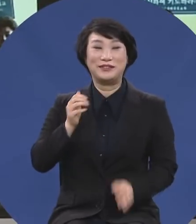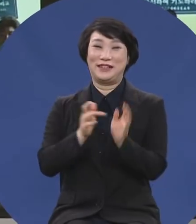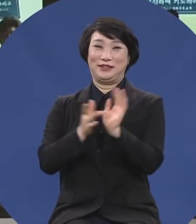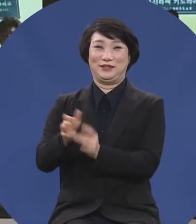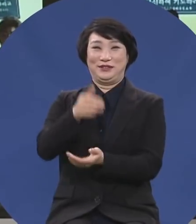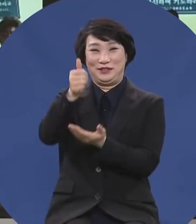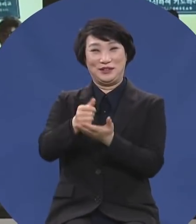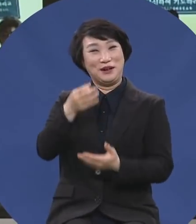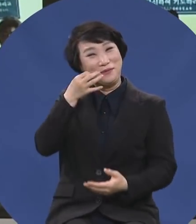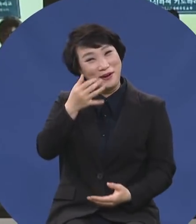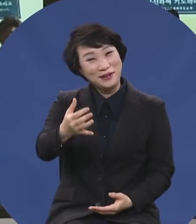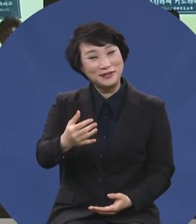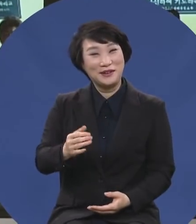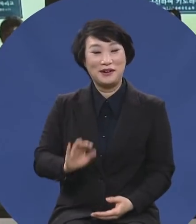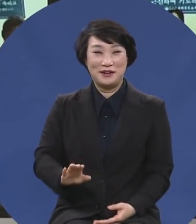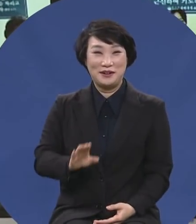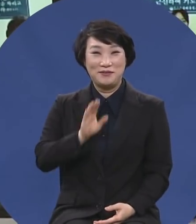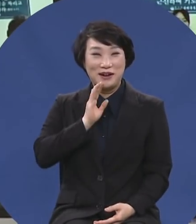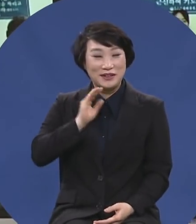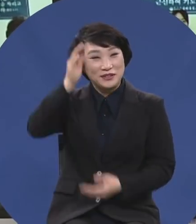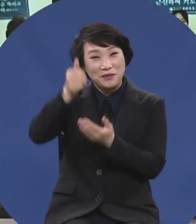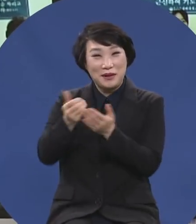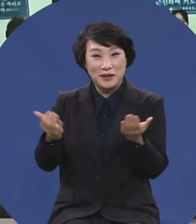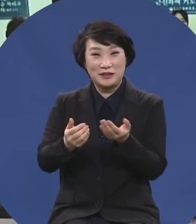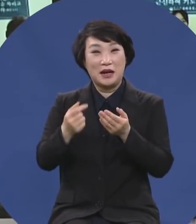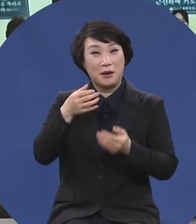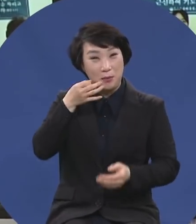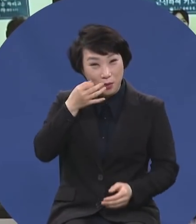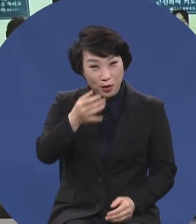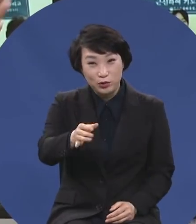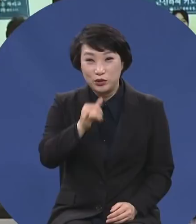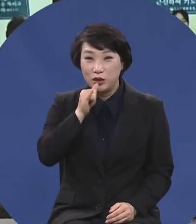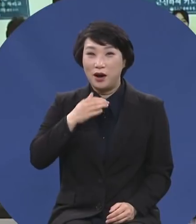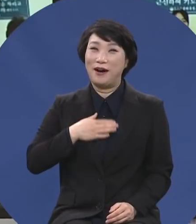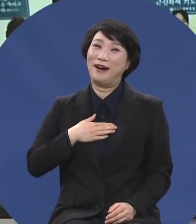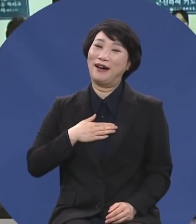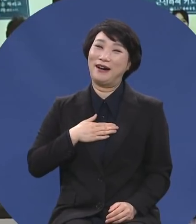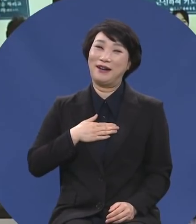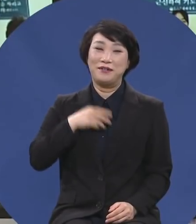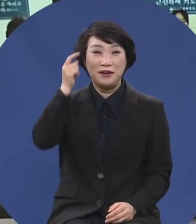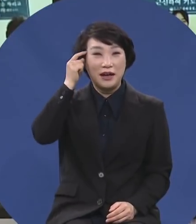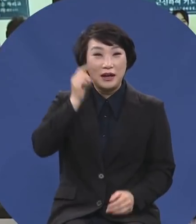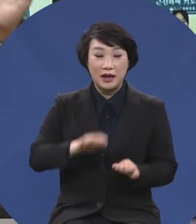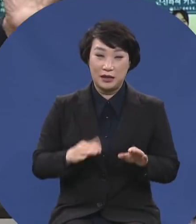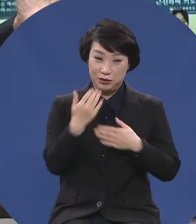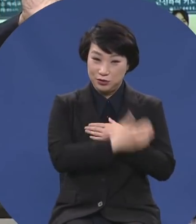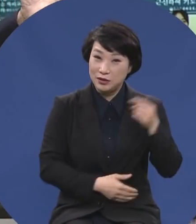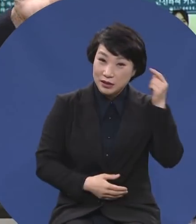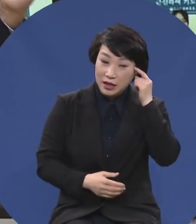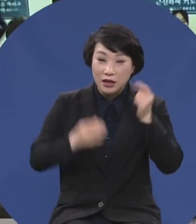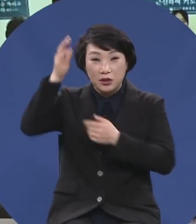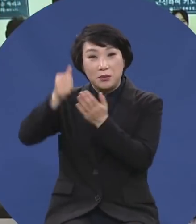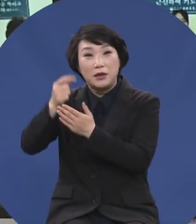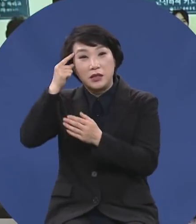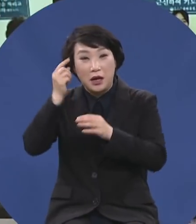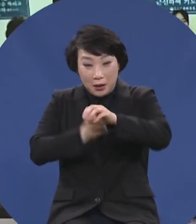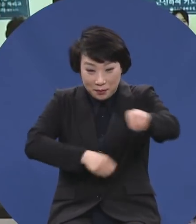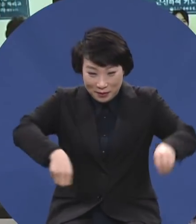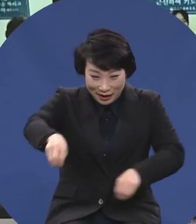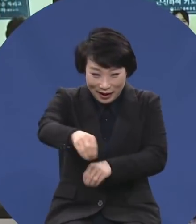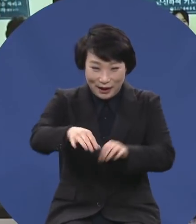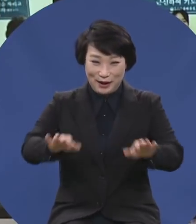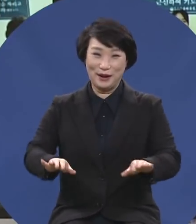그리스도가 나타나고 성령의 역사가 나타나니 벌써 육신의 생각과 성령의 생각이 바뀌는